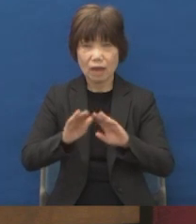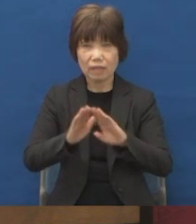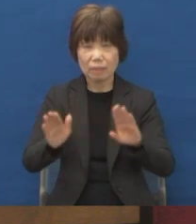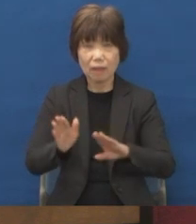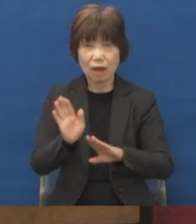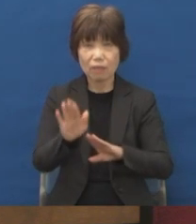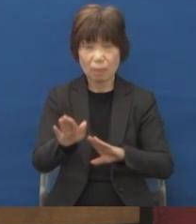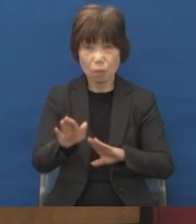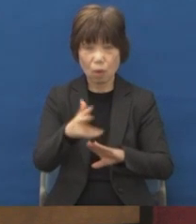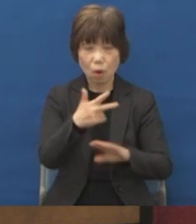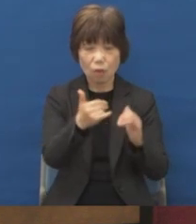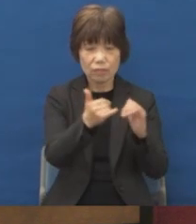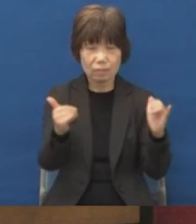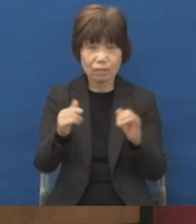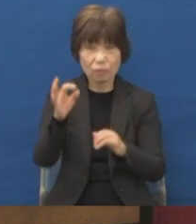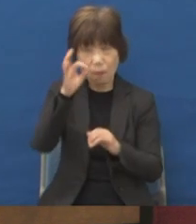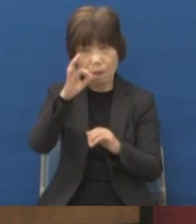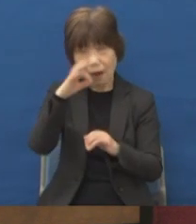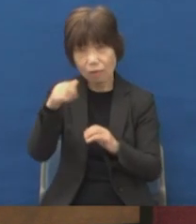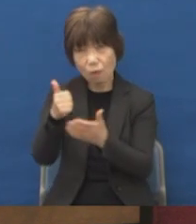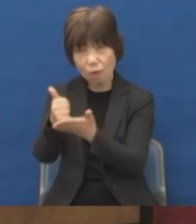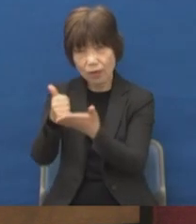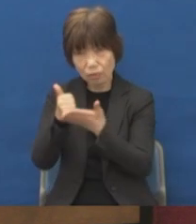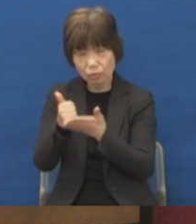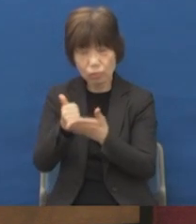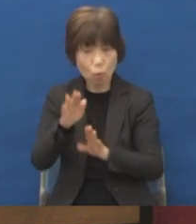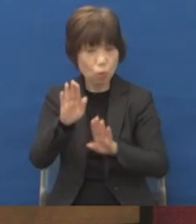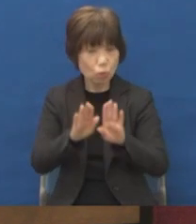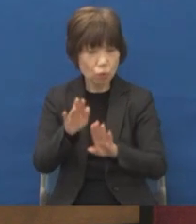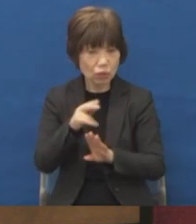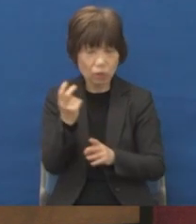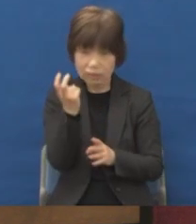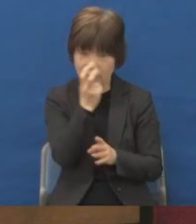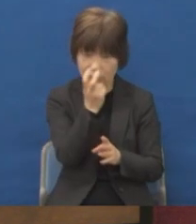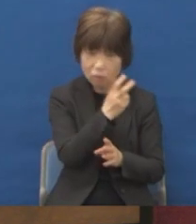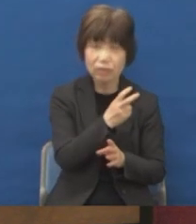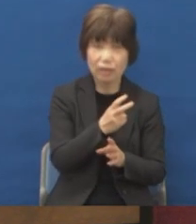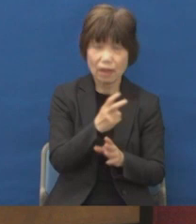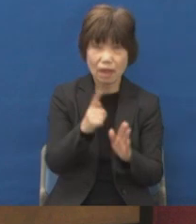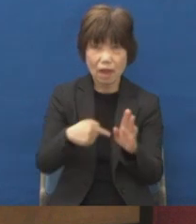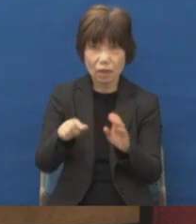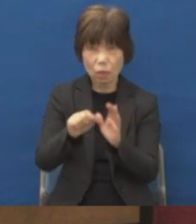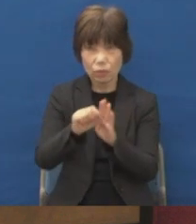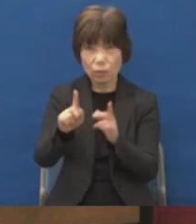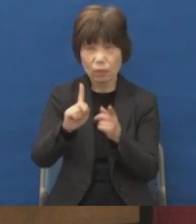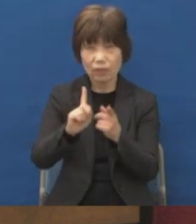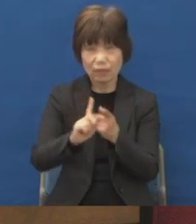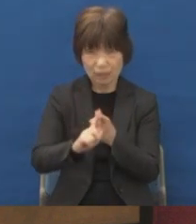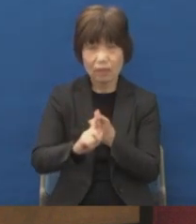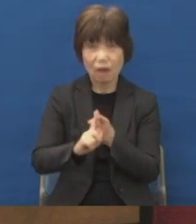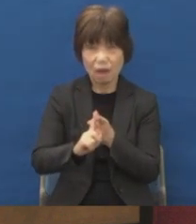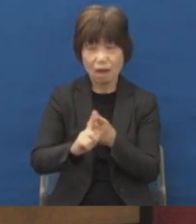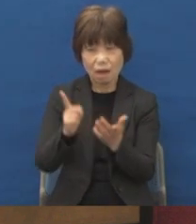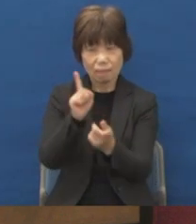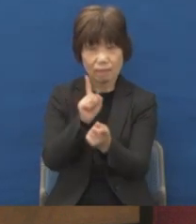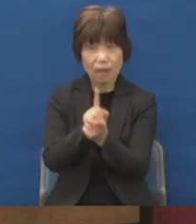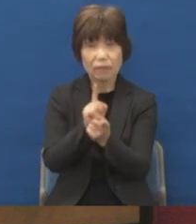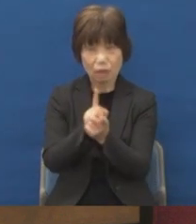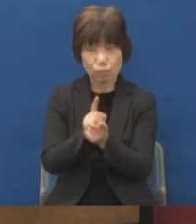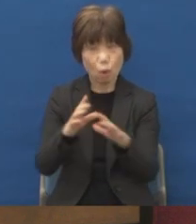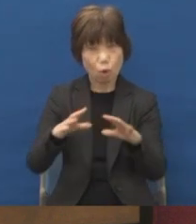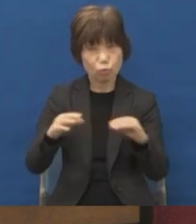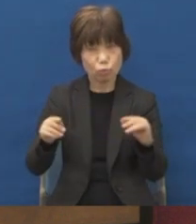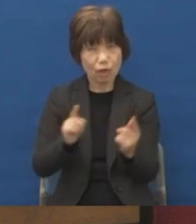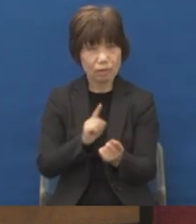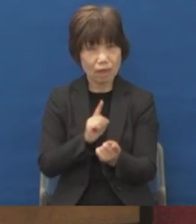方の利用状況や動向をつぶさにチェックし、より効果的な対策の検討、柔軟な対応を実施